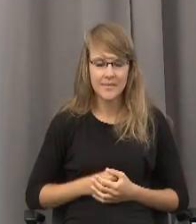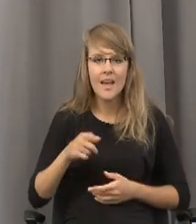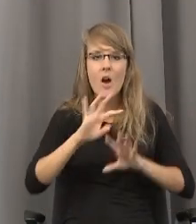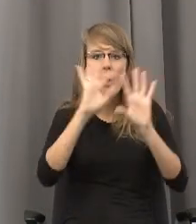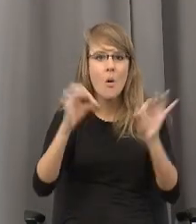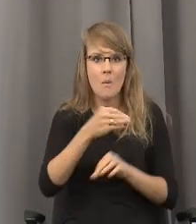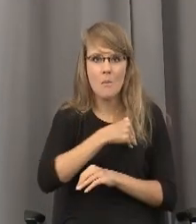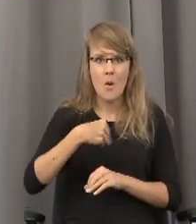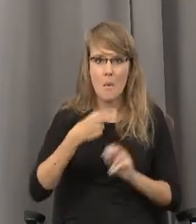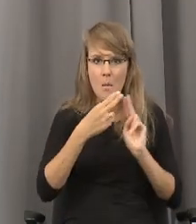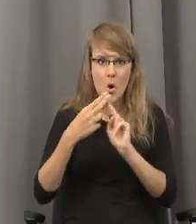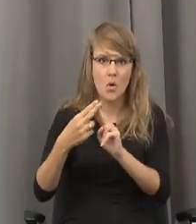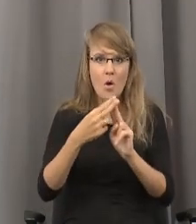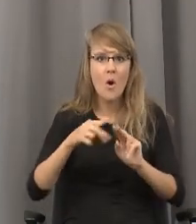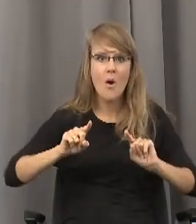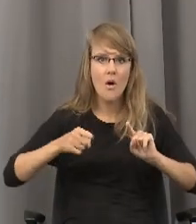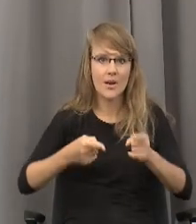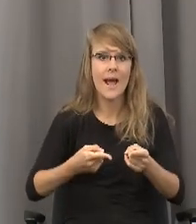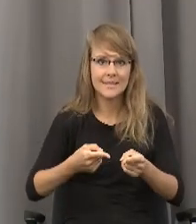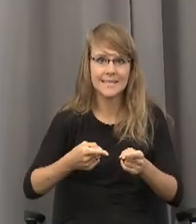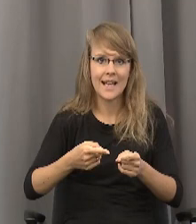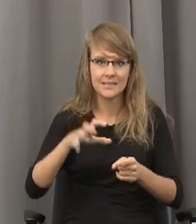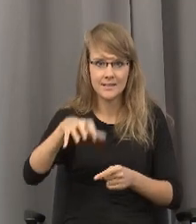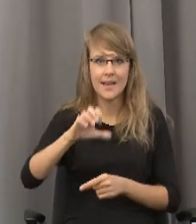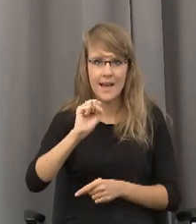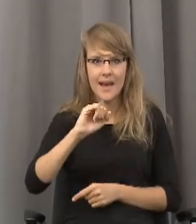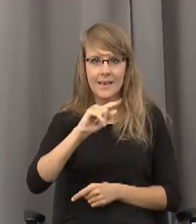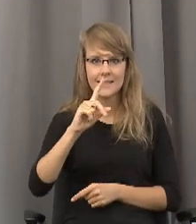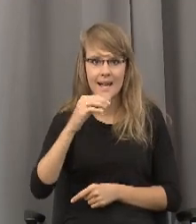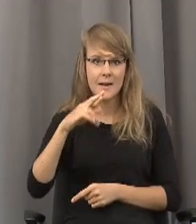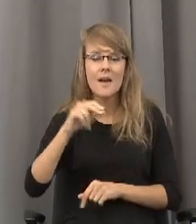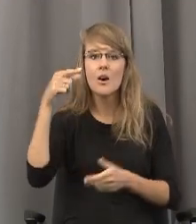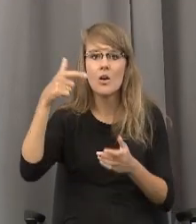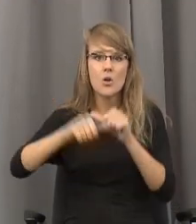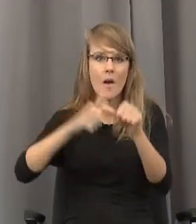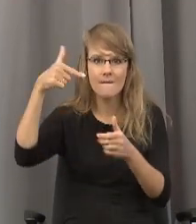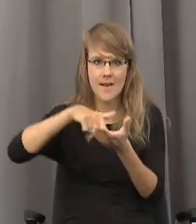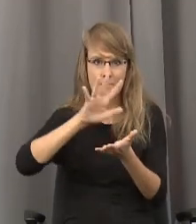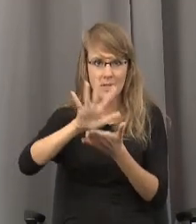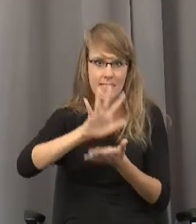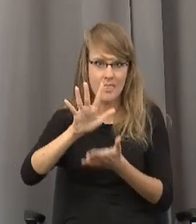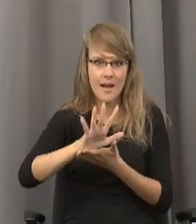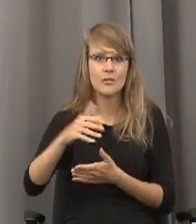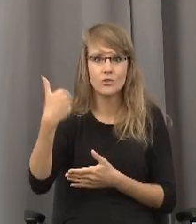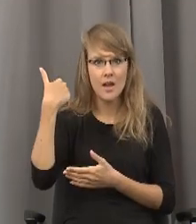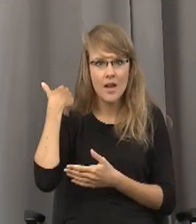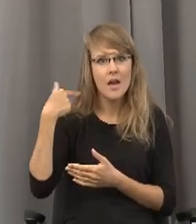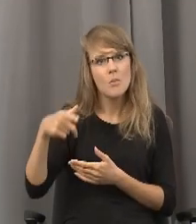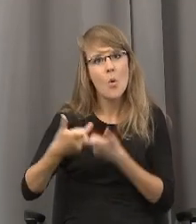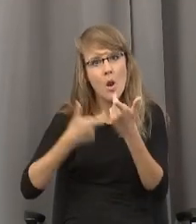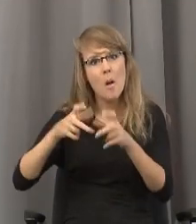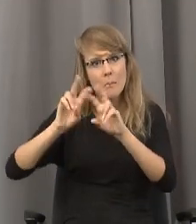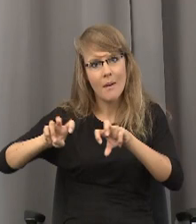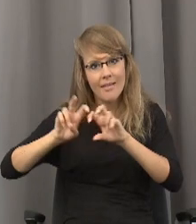Ogólnopolskie Porozumienie Organizacji Alzheimerowskich pokusiło się w roku 2015 o przeprowadzenie takich